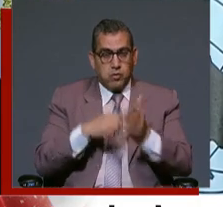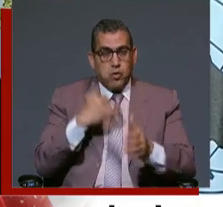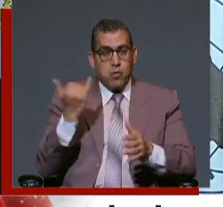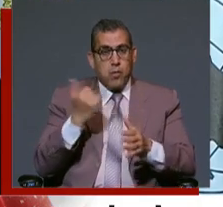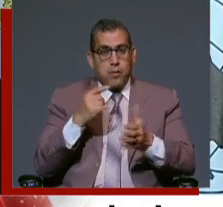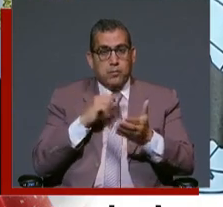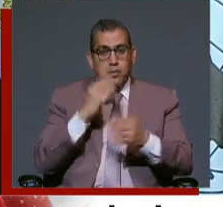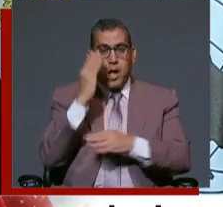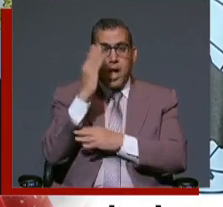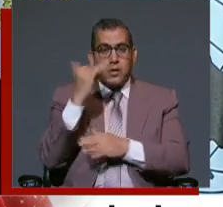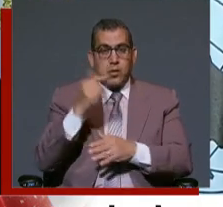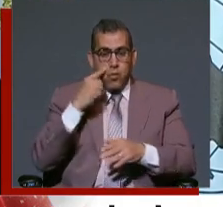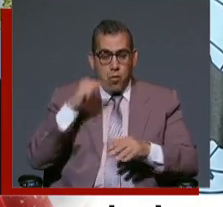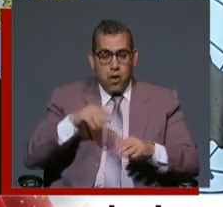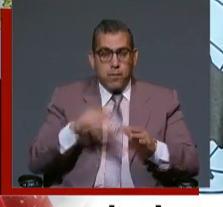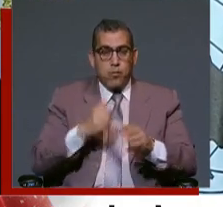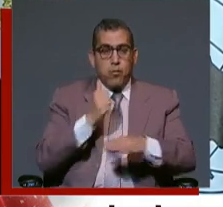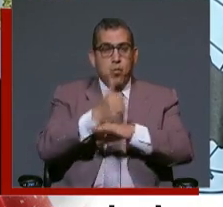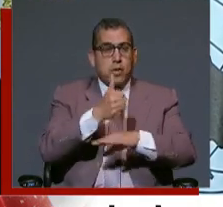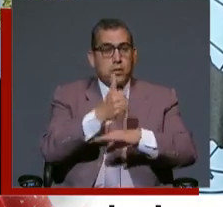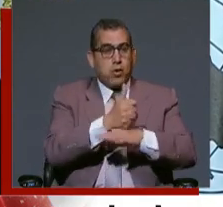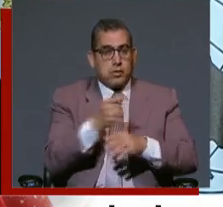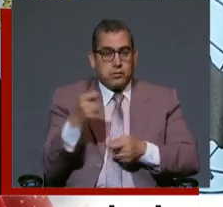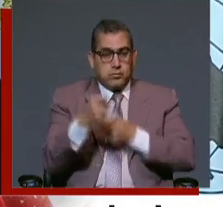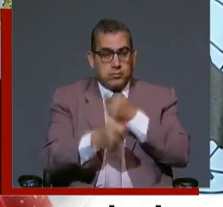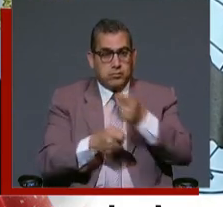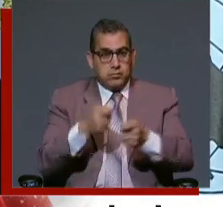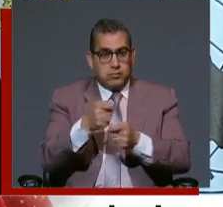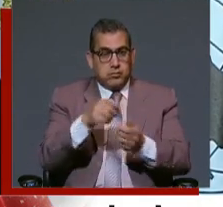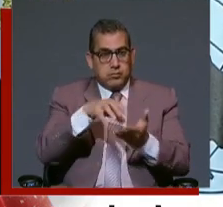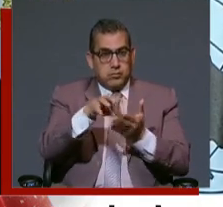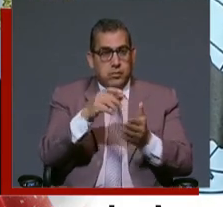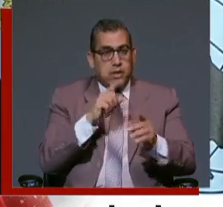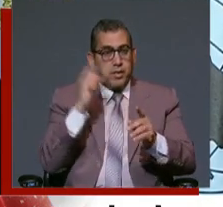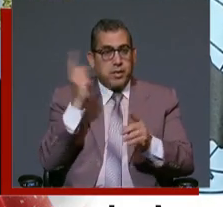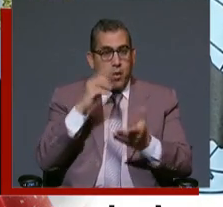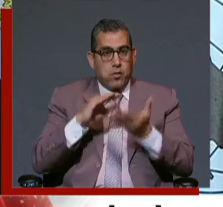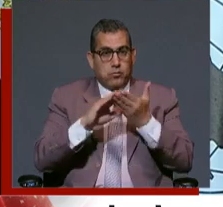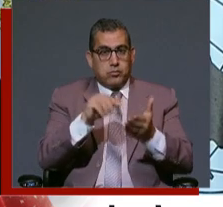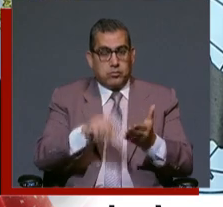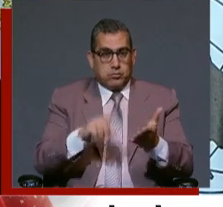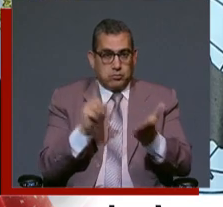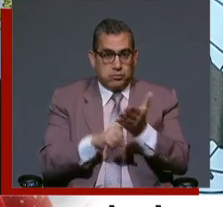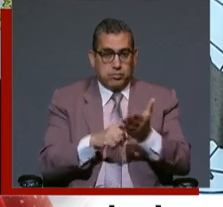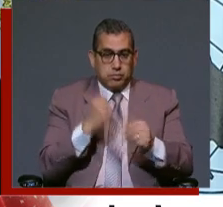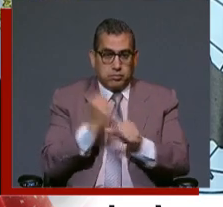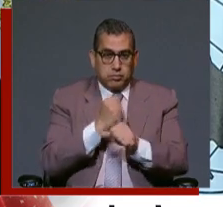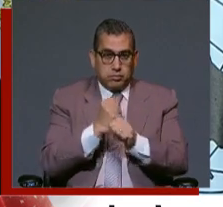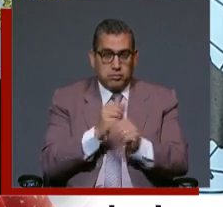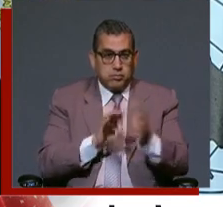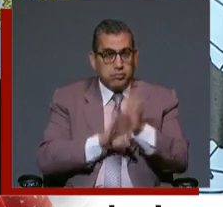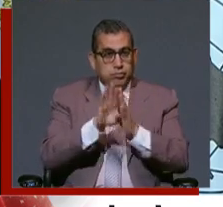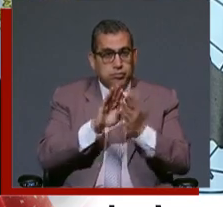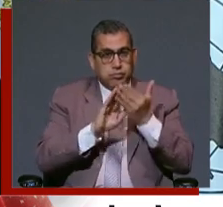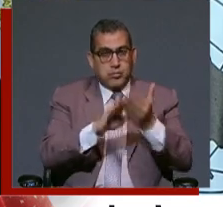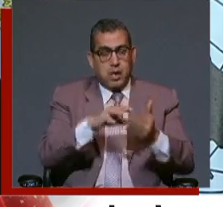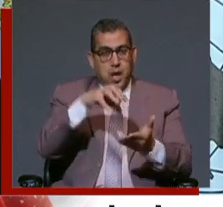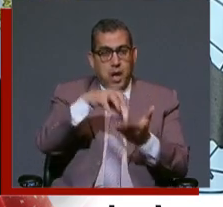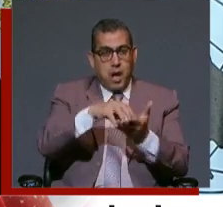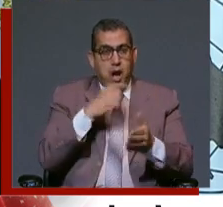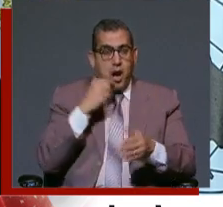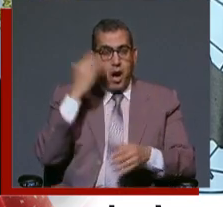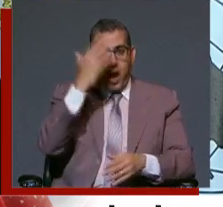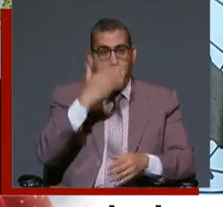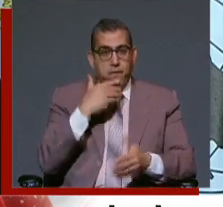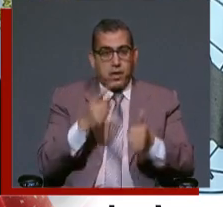الدور المنوط بمؤسسات التمويل الإقليمية والدولية المعنية بقضايا التنمية داخل القارة، وعلى